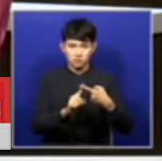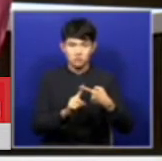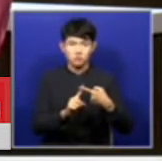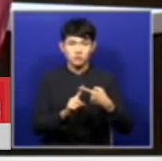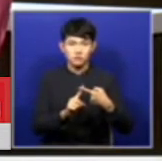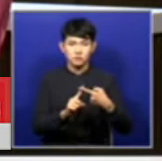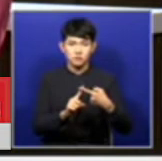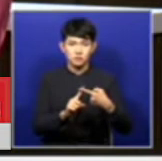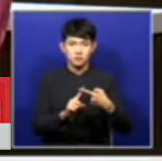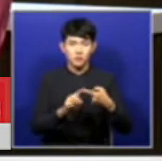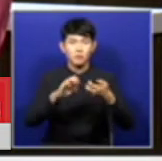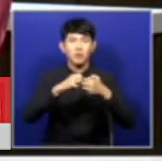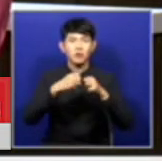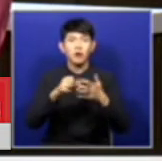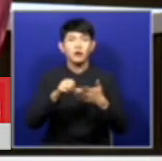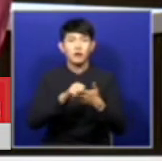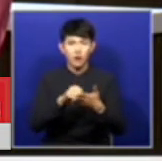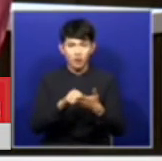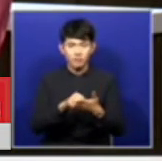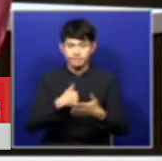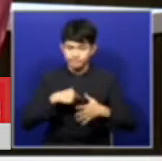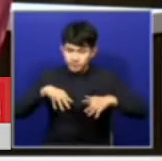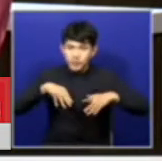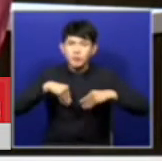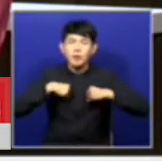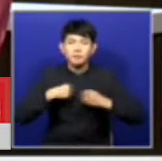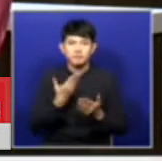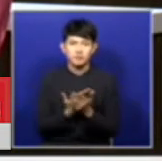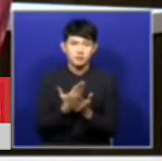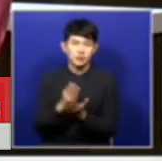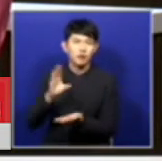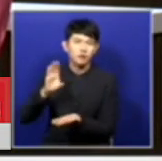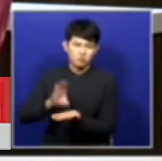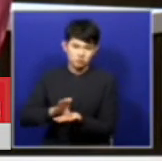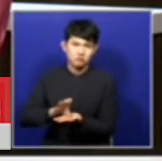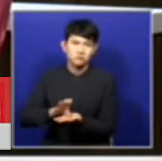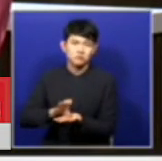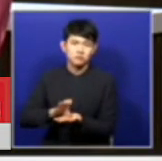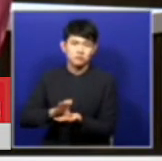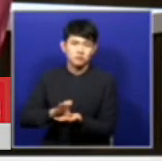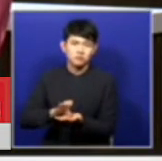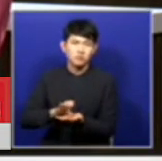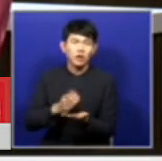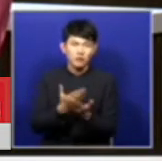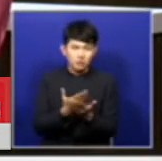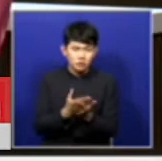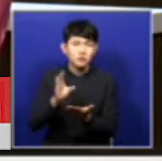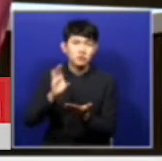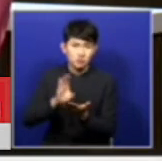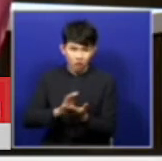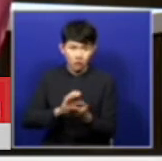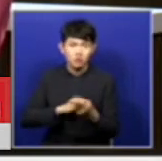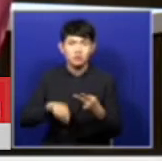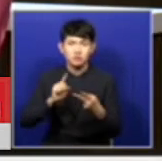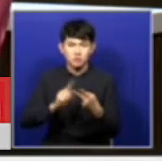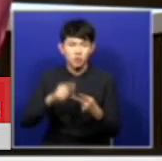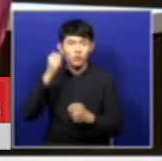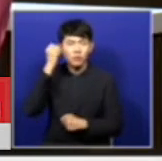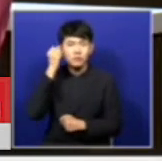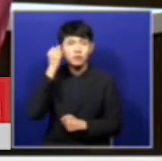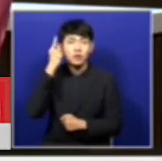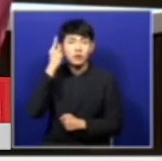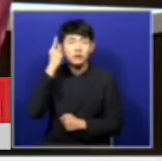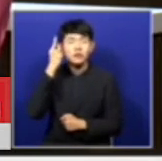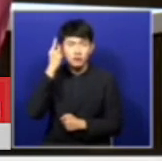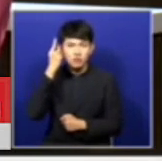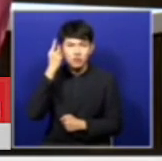ของการแก้ไขปัญหานั้นต้องยอมรับครับว่าใช้เงินครับใช้เงินและความเข้าใจความเข้า